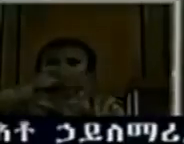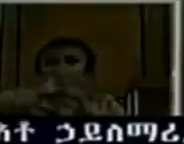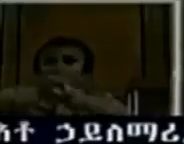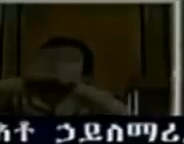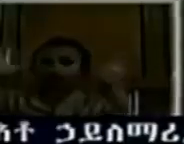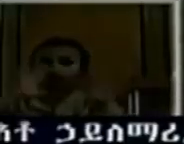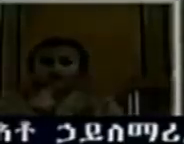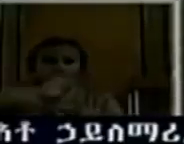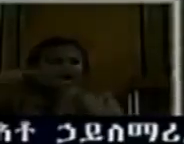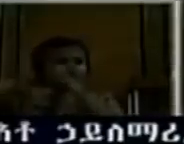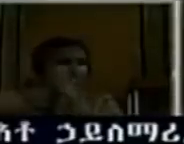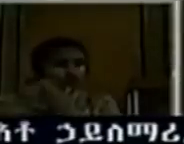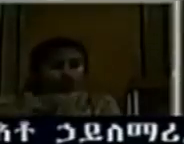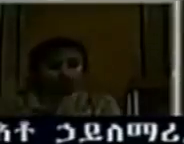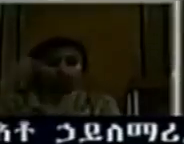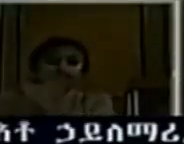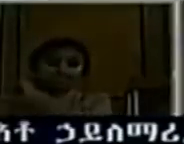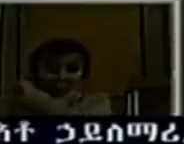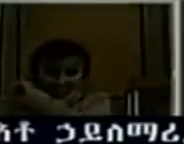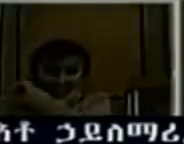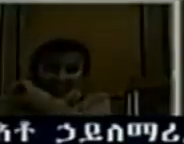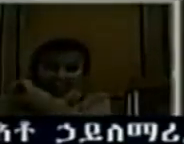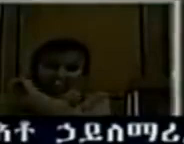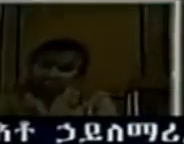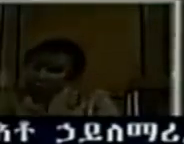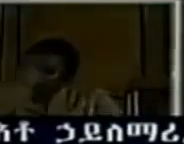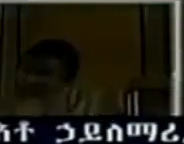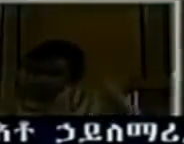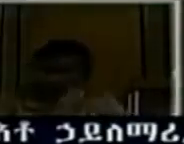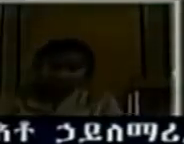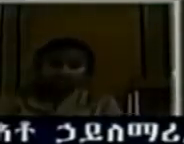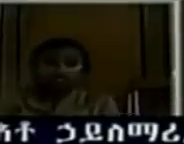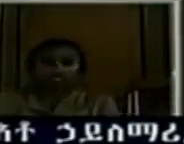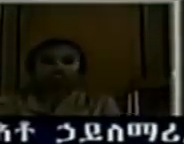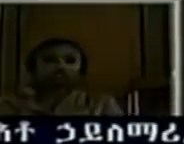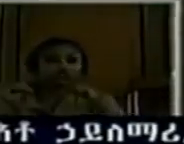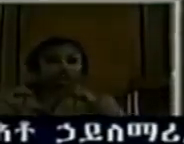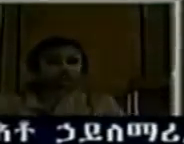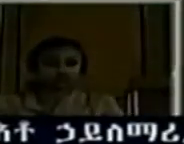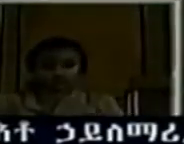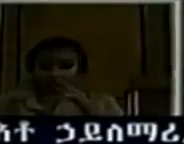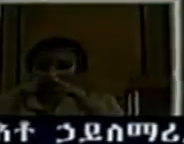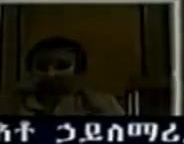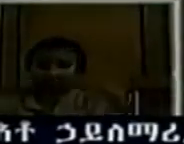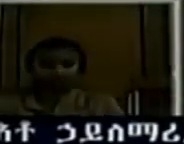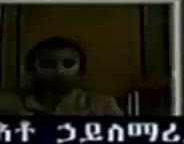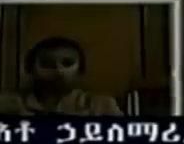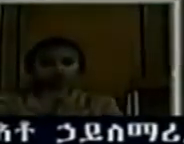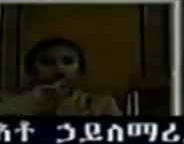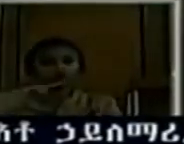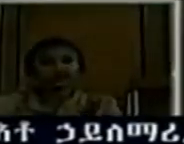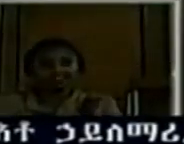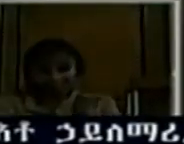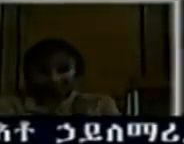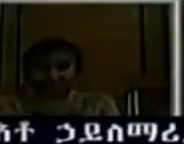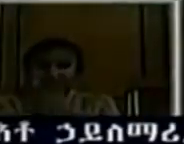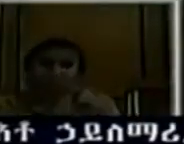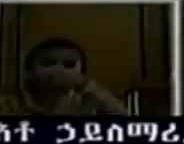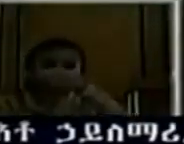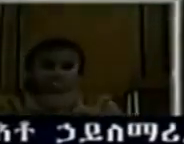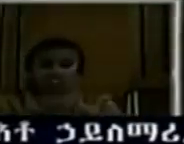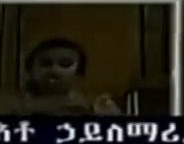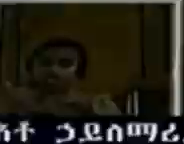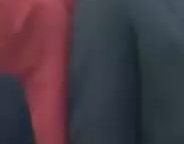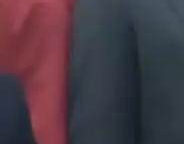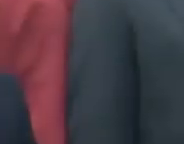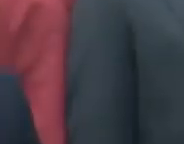ከሁሉም በላይ ድህነትና ጉስቁልና ሊሸነፉ የሚችሉ ጠላቶች መሆናቸውን ወደ አረጋገጥንበት ደረጃ